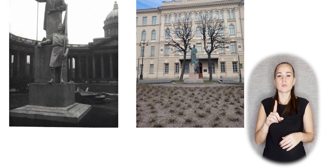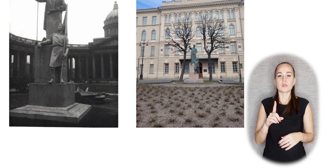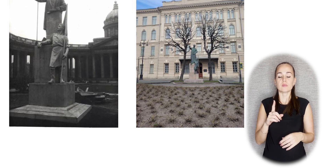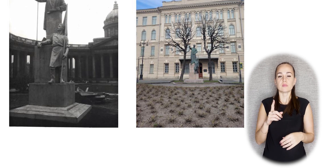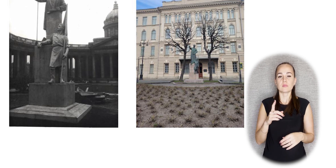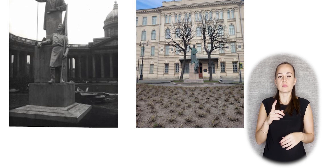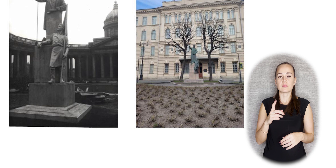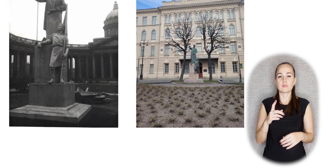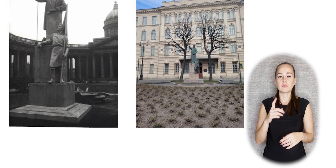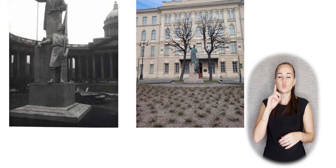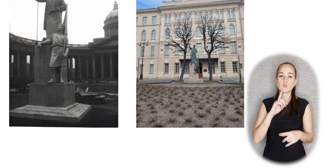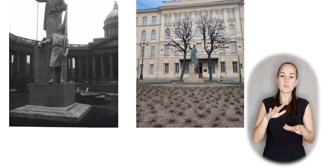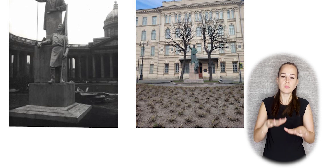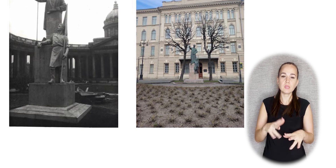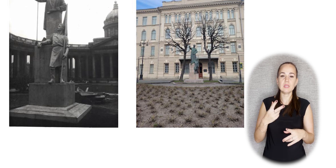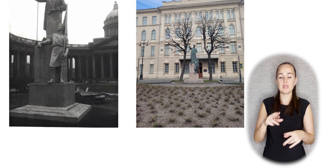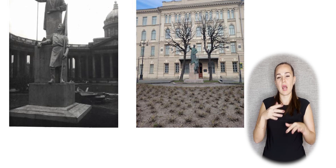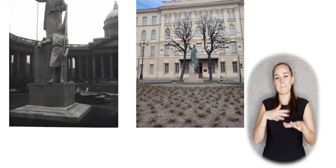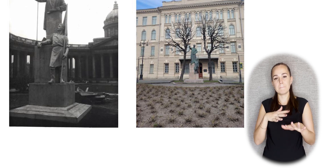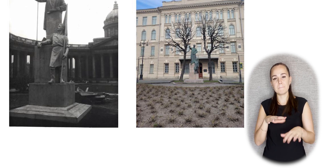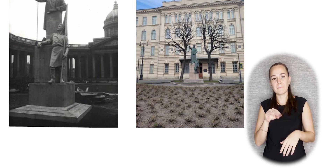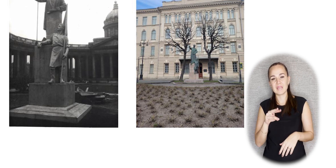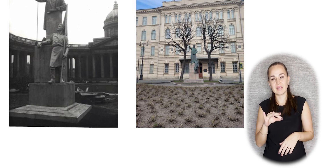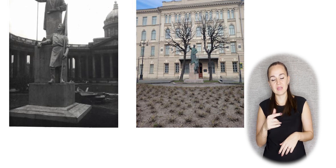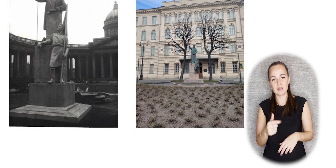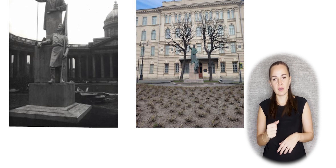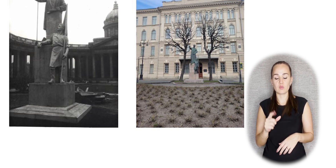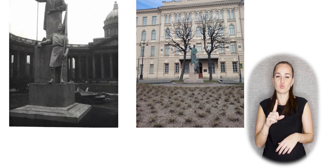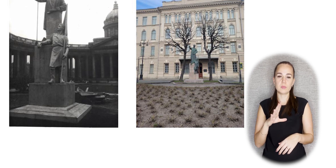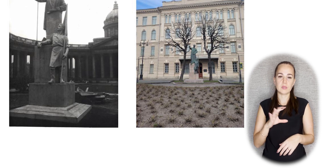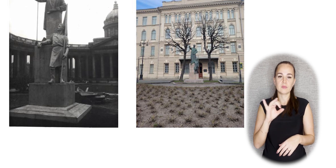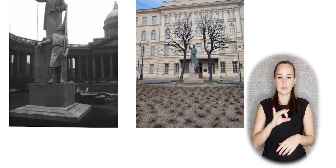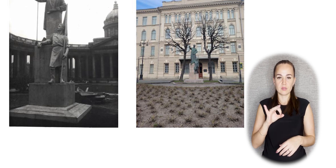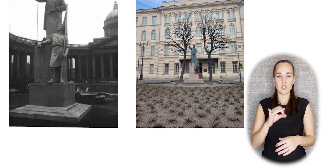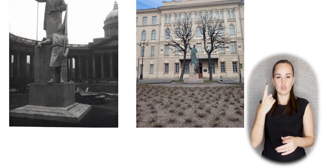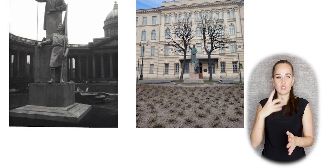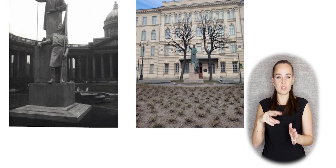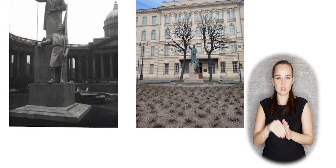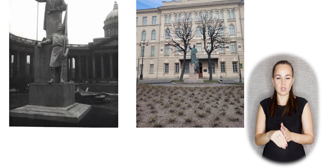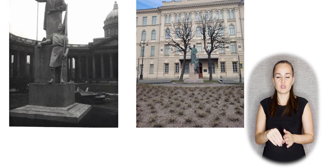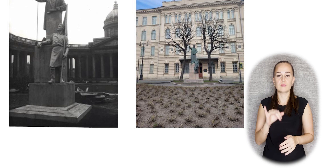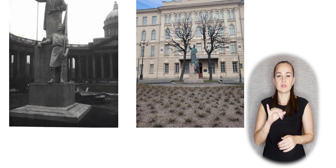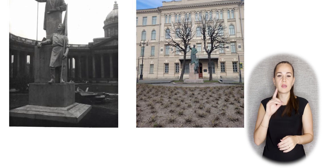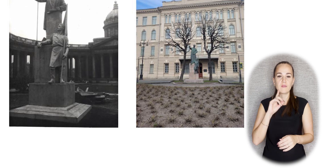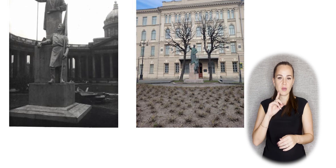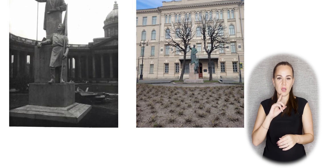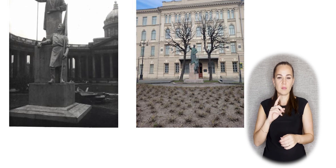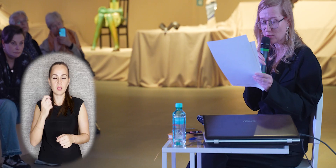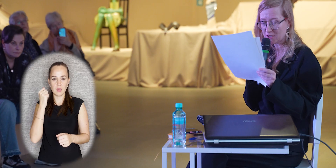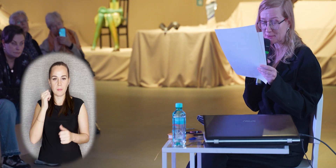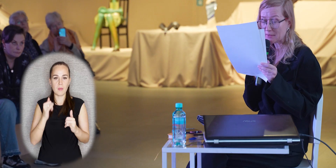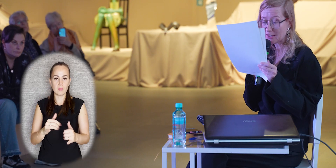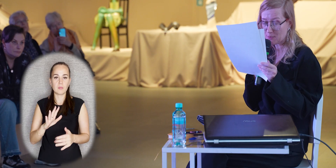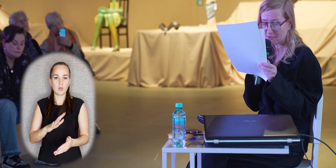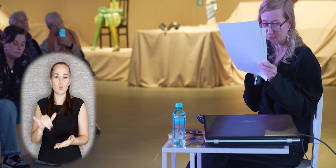быть удобное место для митинга, в общем, с учетом политического и исторического значения. Но памятник временный, соответственно, был